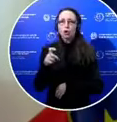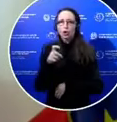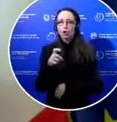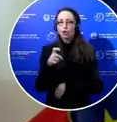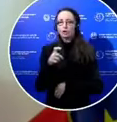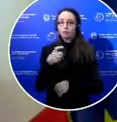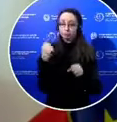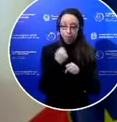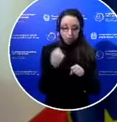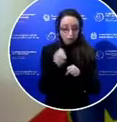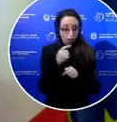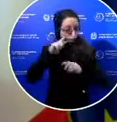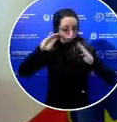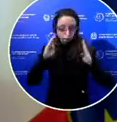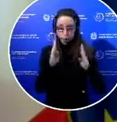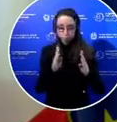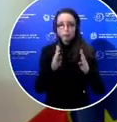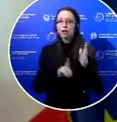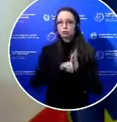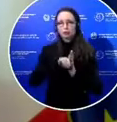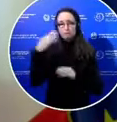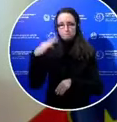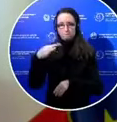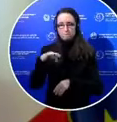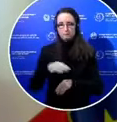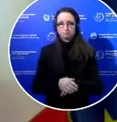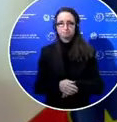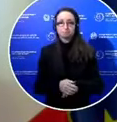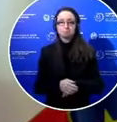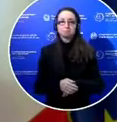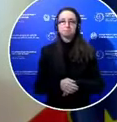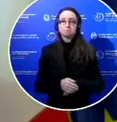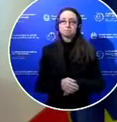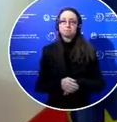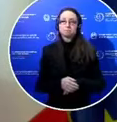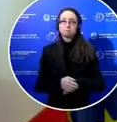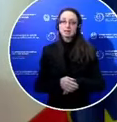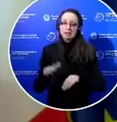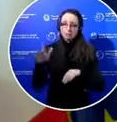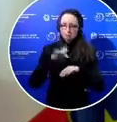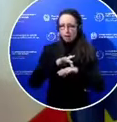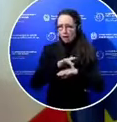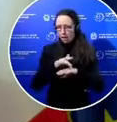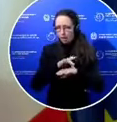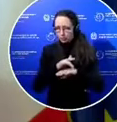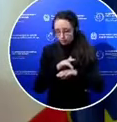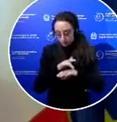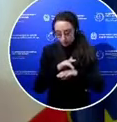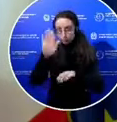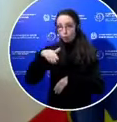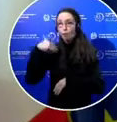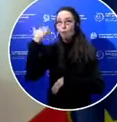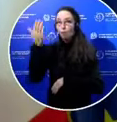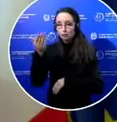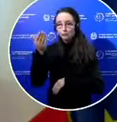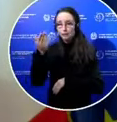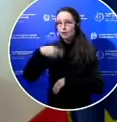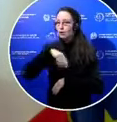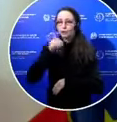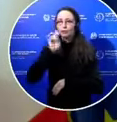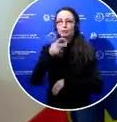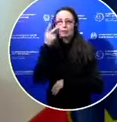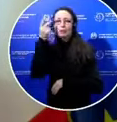piene di lavoro e con dei grandi risultati. Vedete, oltre alla fragilità vuol dire che dobbiamo guardare